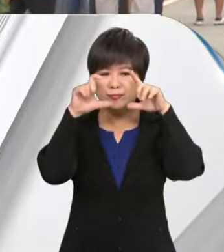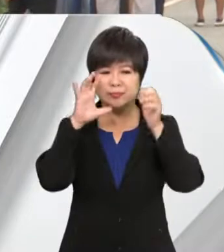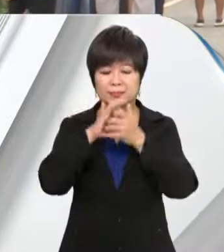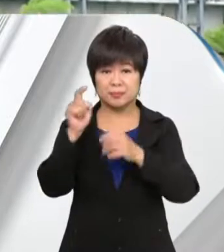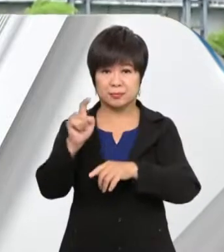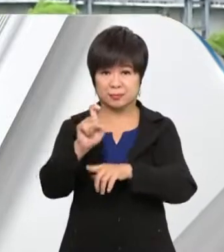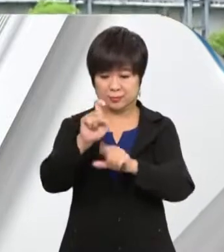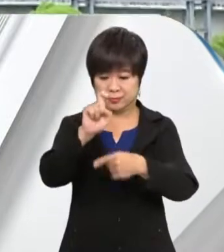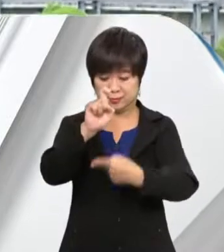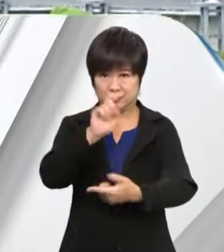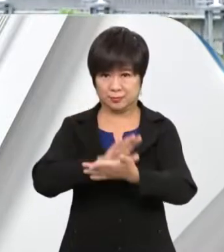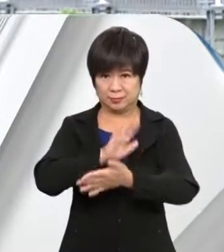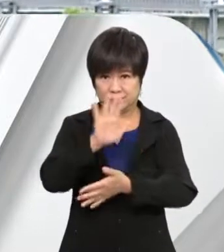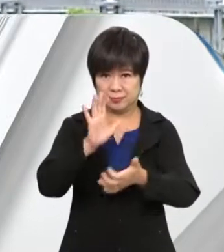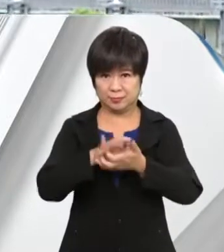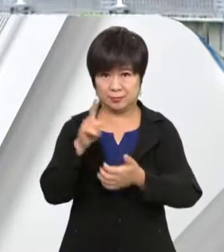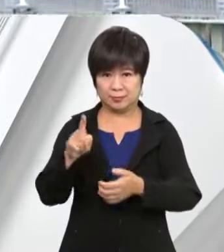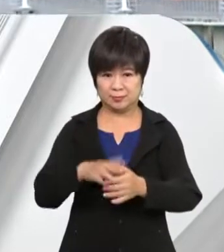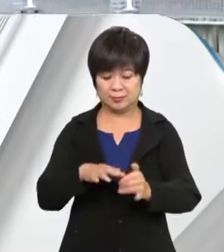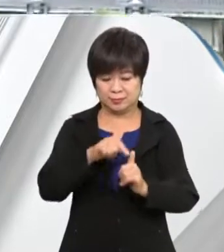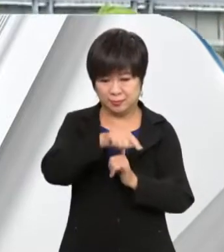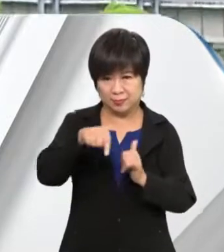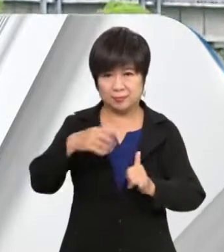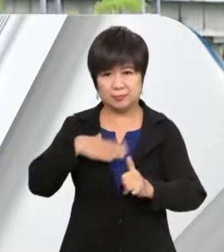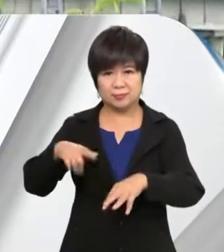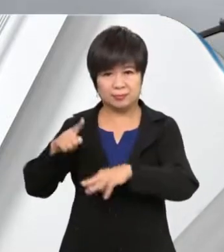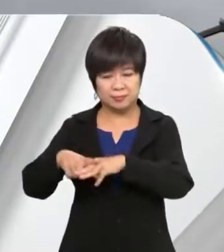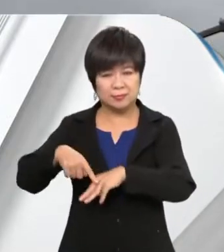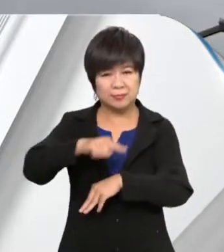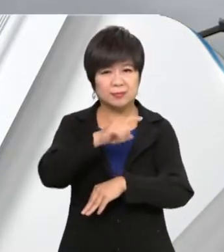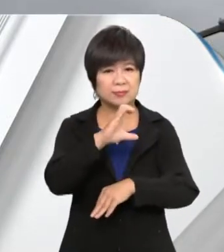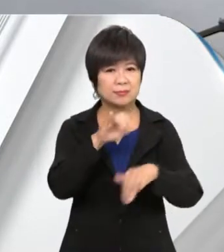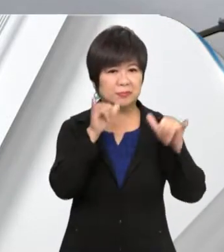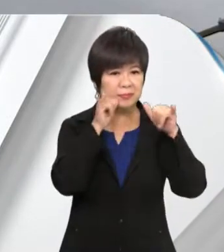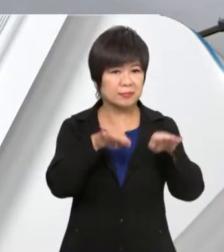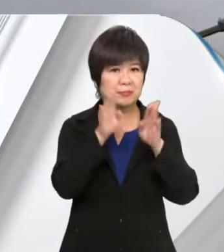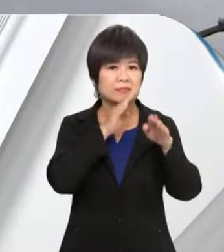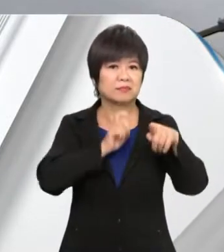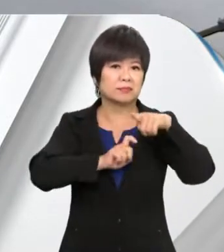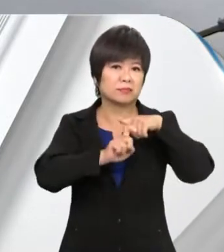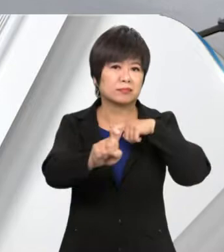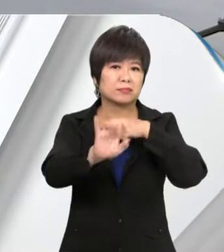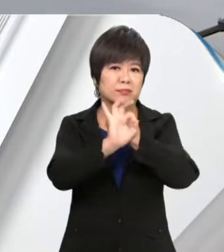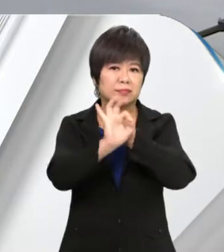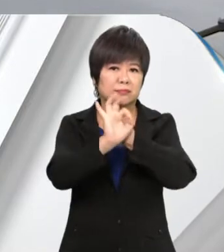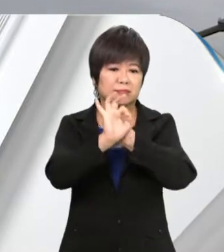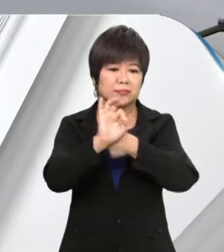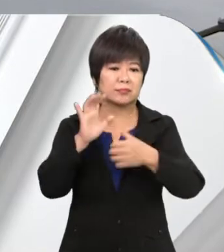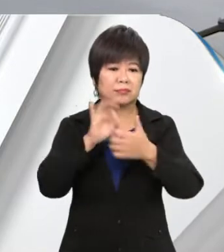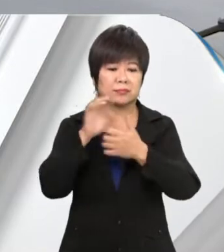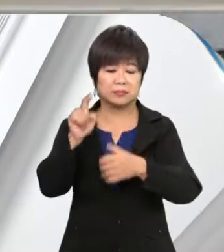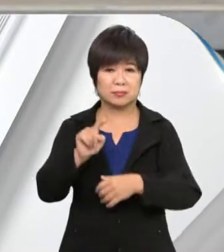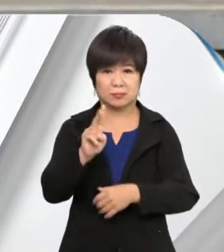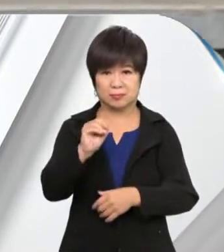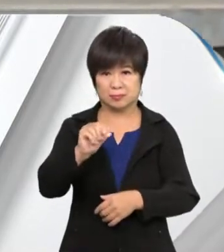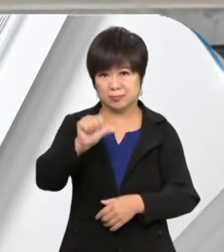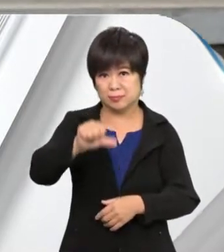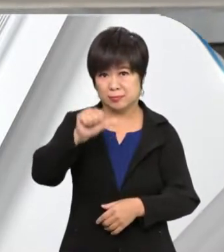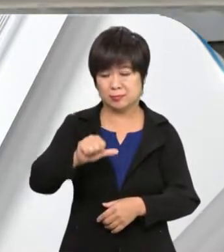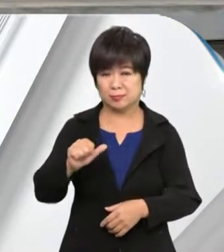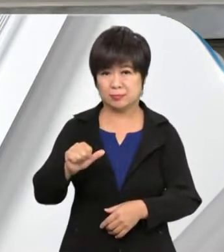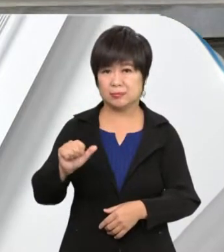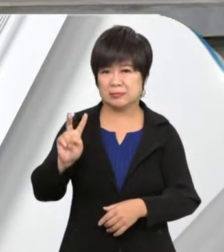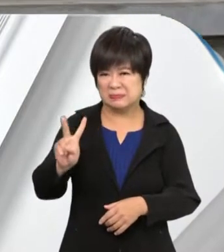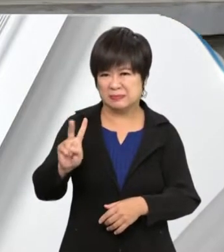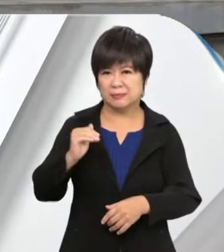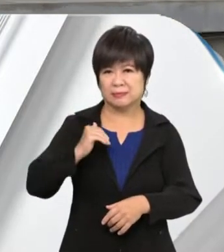出去其实，台电南回线资本都表鸟团，开始天气化通电测试，高铁两万五千伏铁的高压铁，